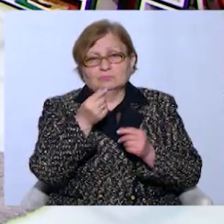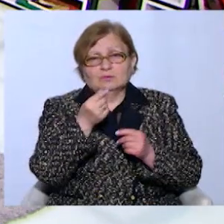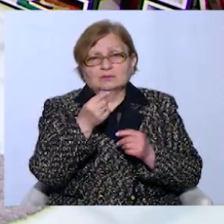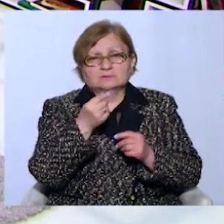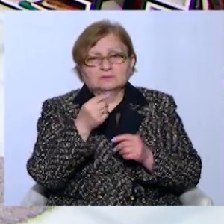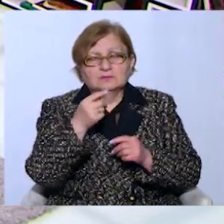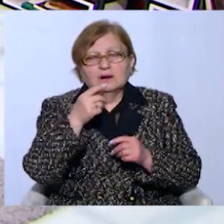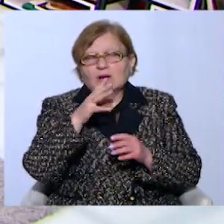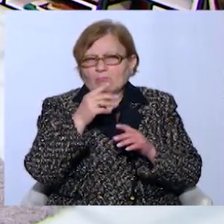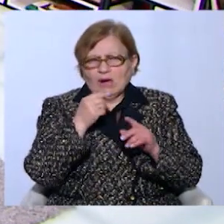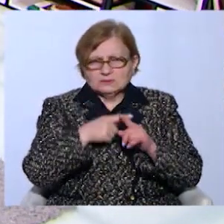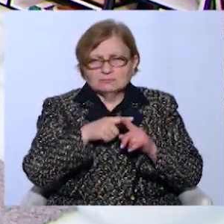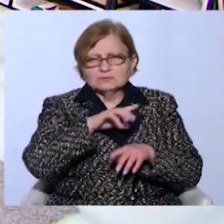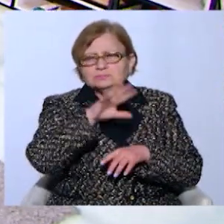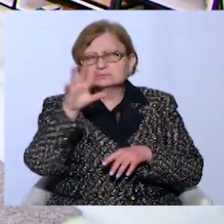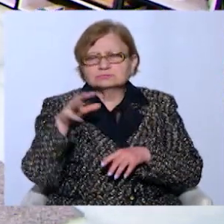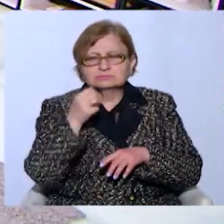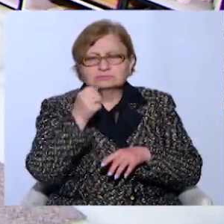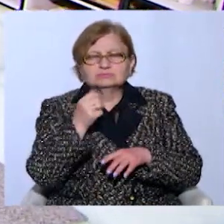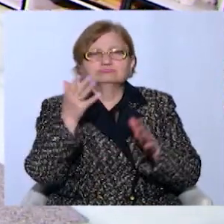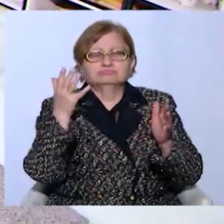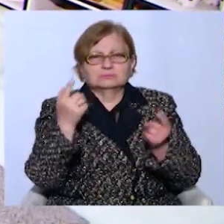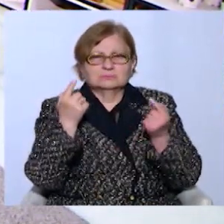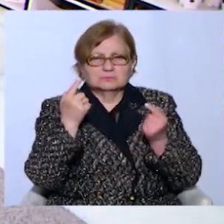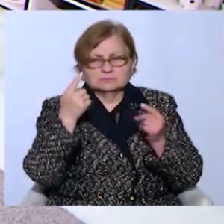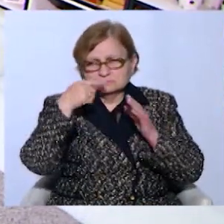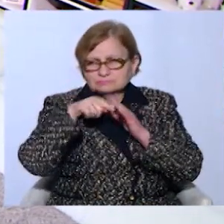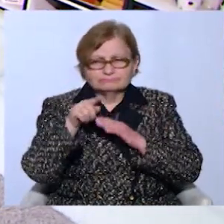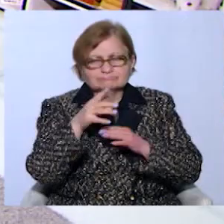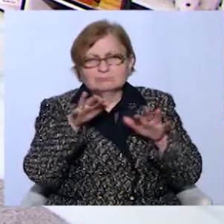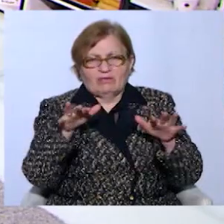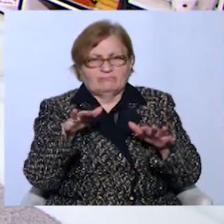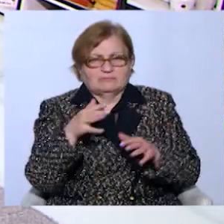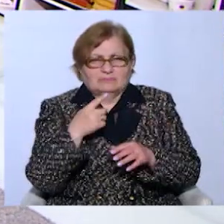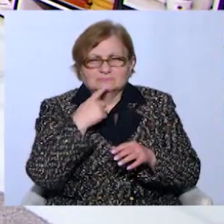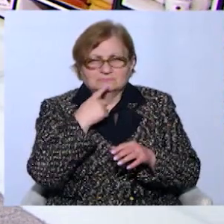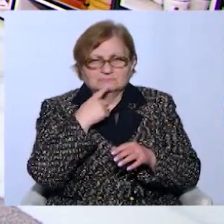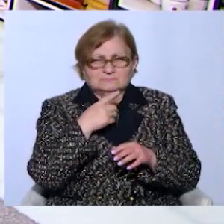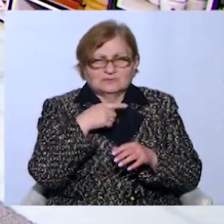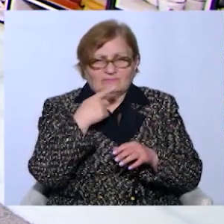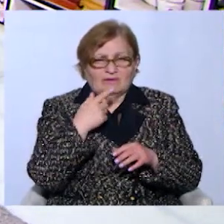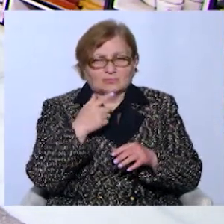თორე ცოდნა, ცოტა რაღაც მავლის მოცველია და ცოტა ბუნდოვანი ჩემთვის, რაც ნიშნავს ვიცი.